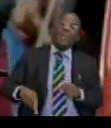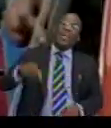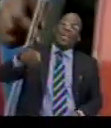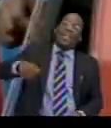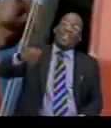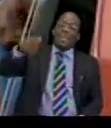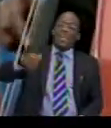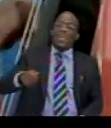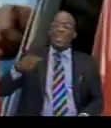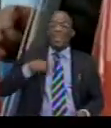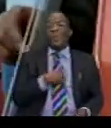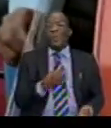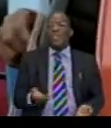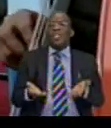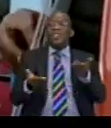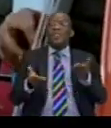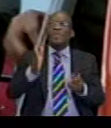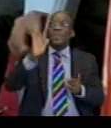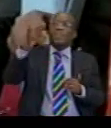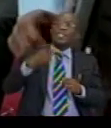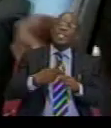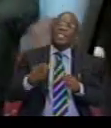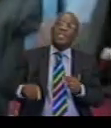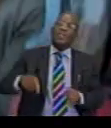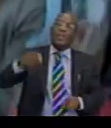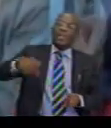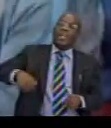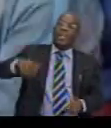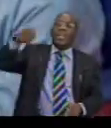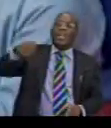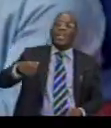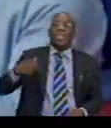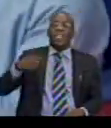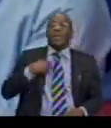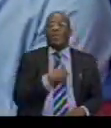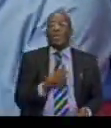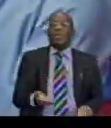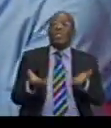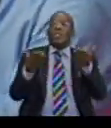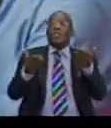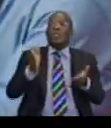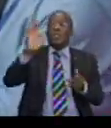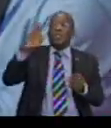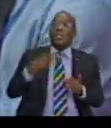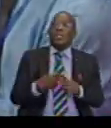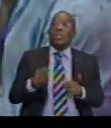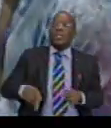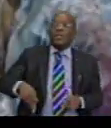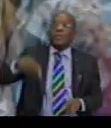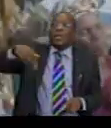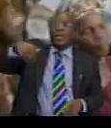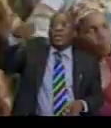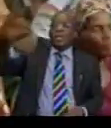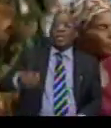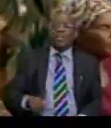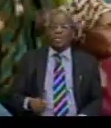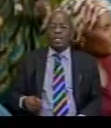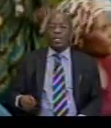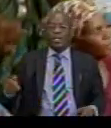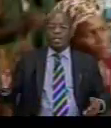élevons, nous élevons, nous élevons, on